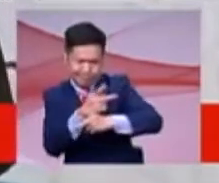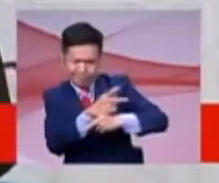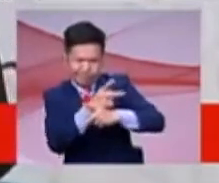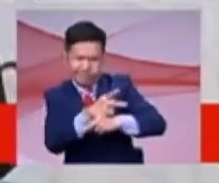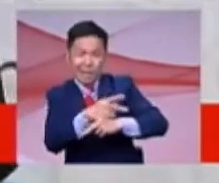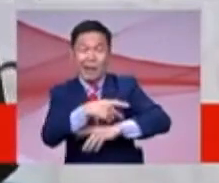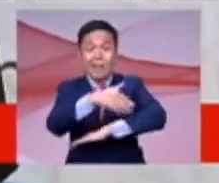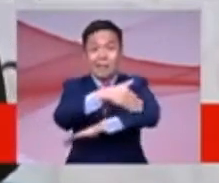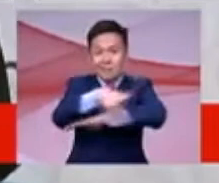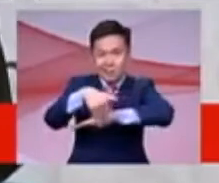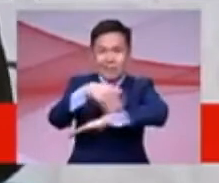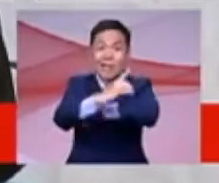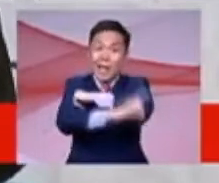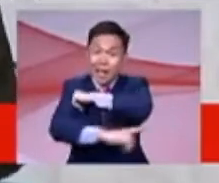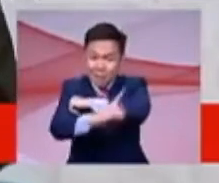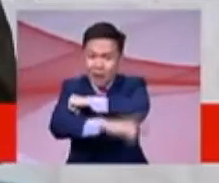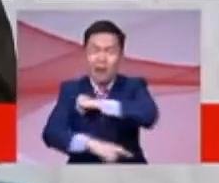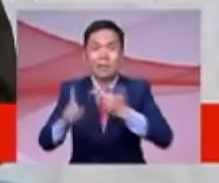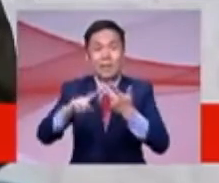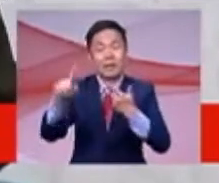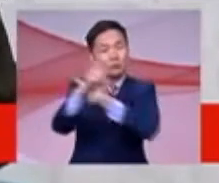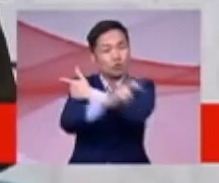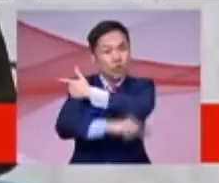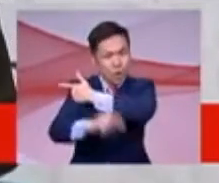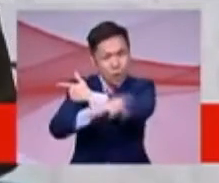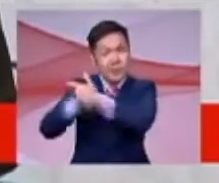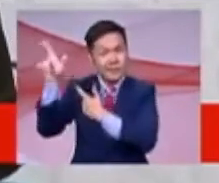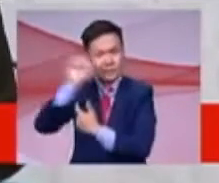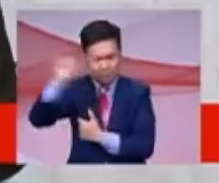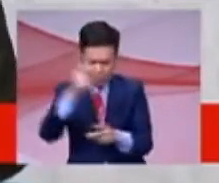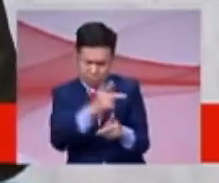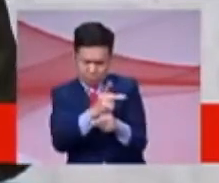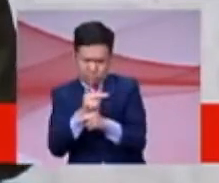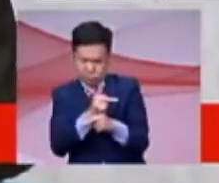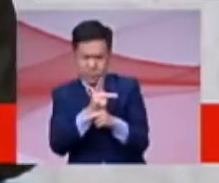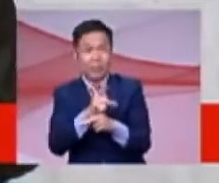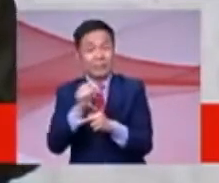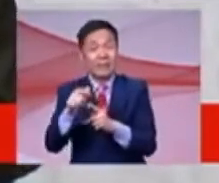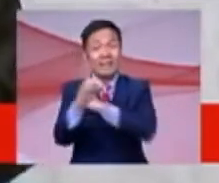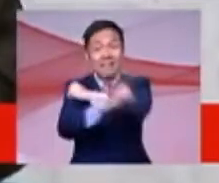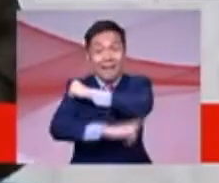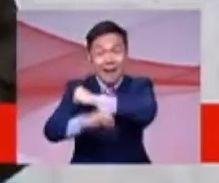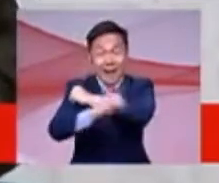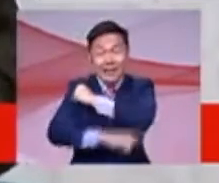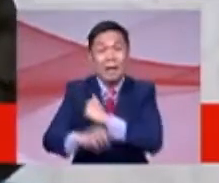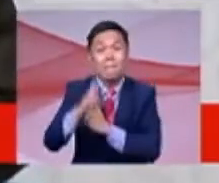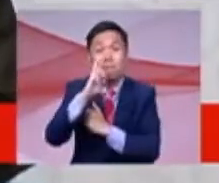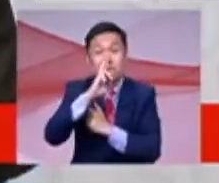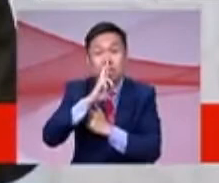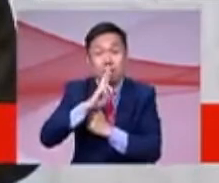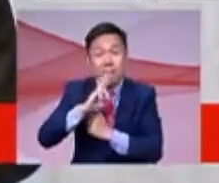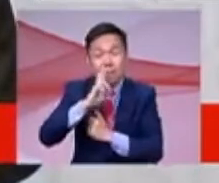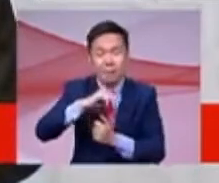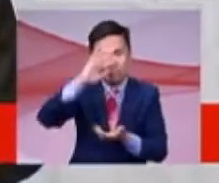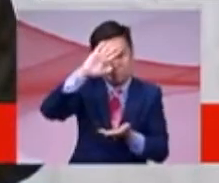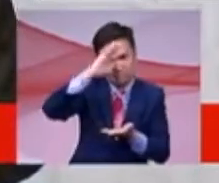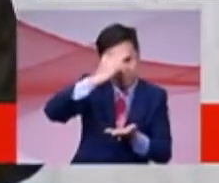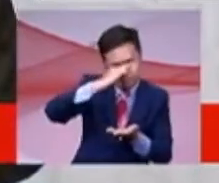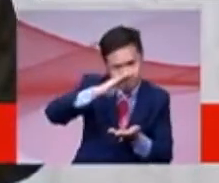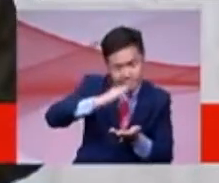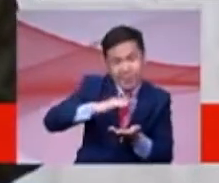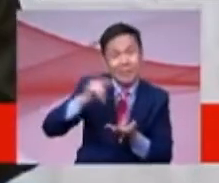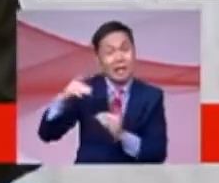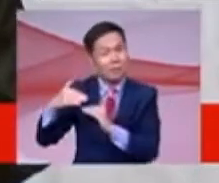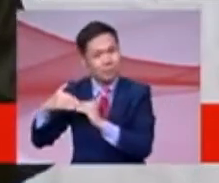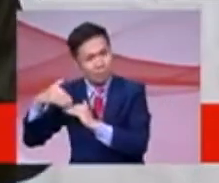daerah dan sempadan negeri. Kita berjaya mengurangkan daerah-daerah merah, meningkatkan daerah-daerah